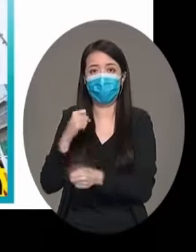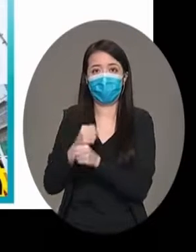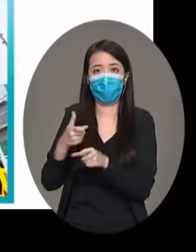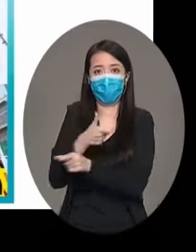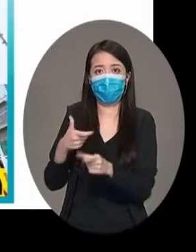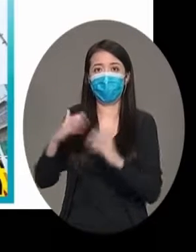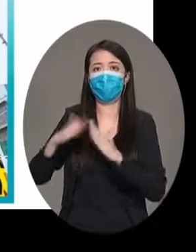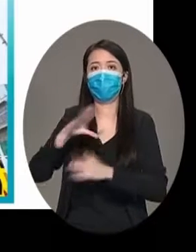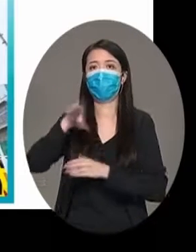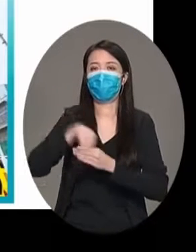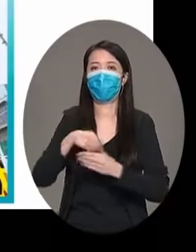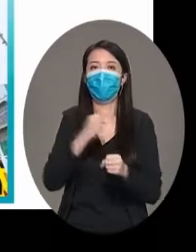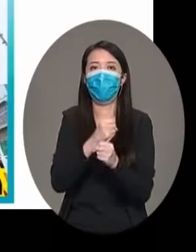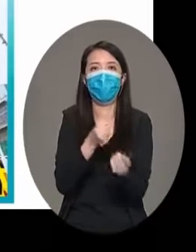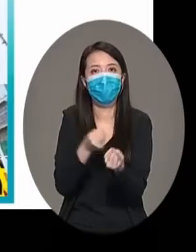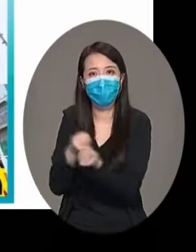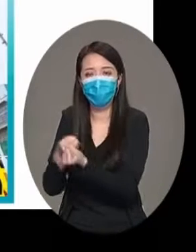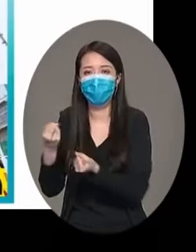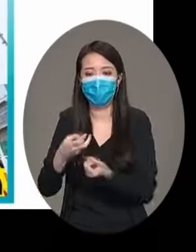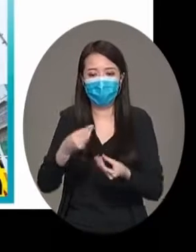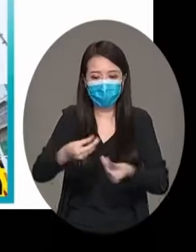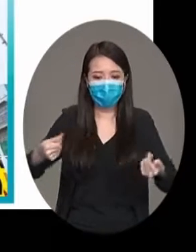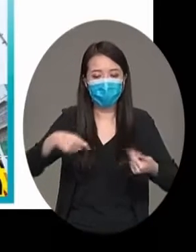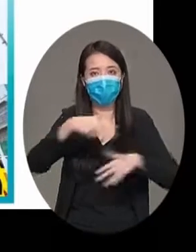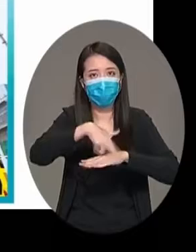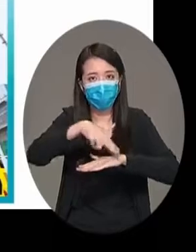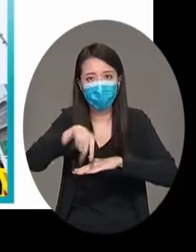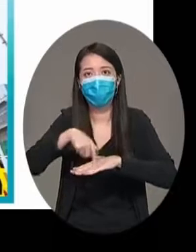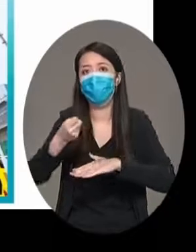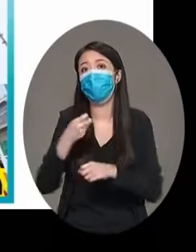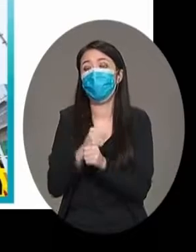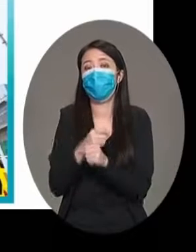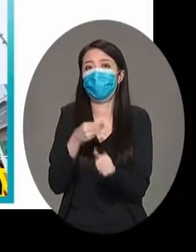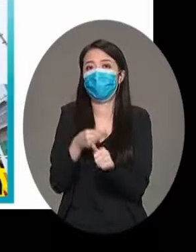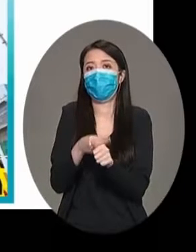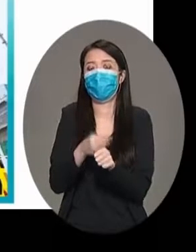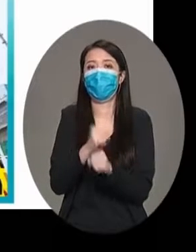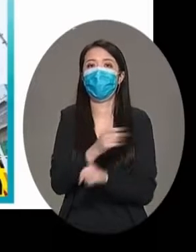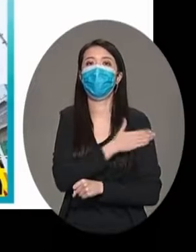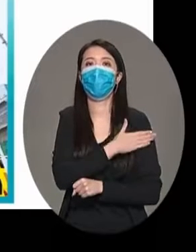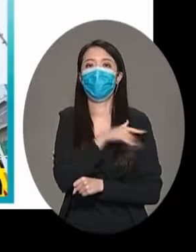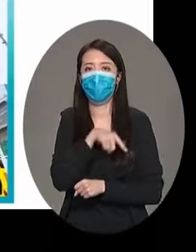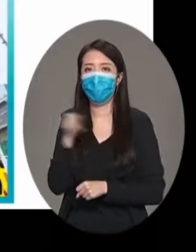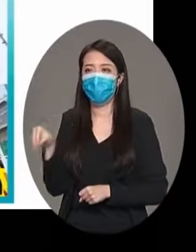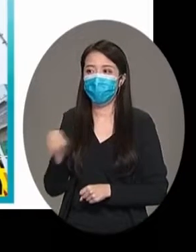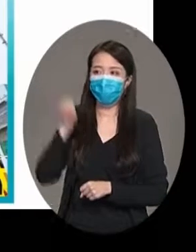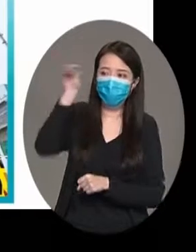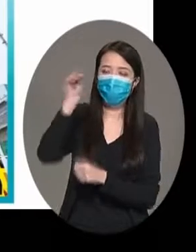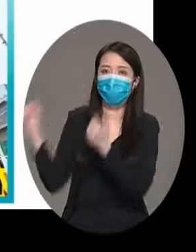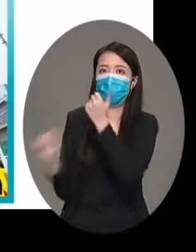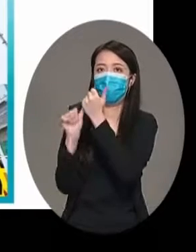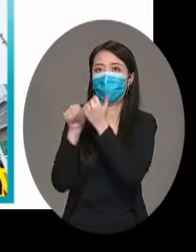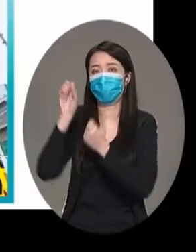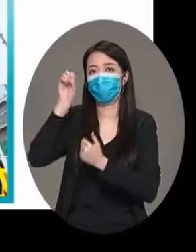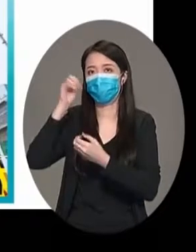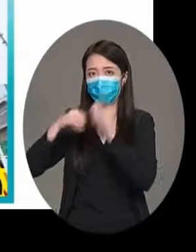業，參與工業用地規劃研究，亦都有參與職訓局工作，將那個署撥入創